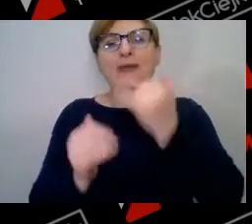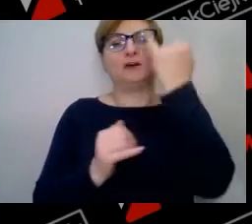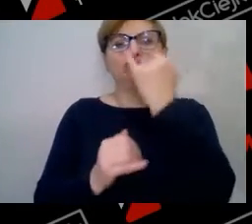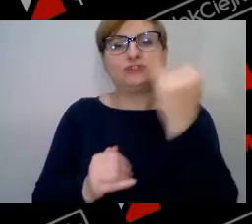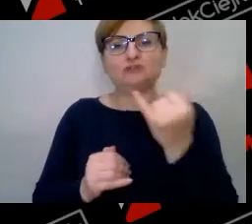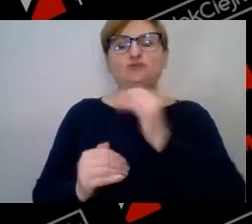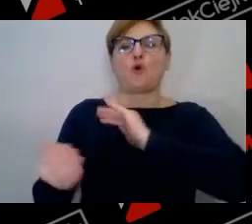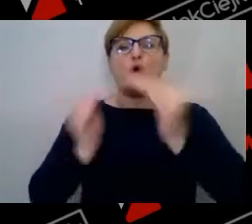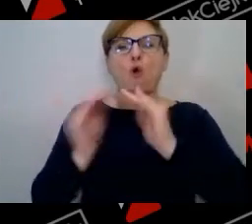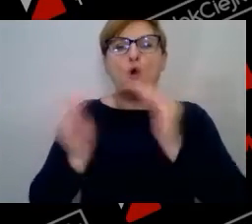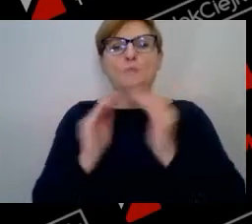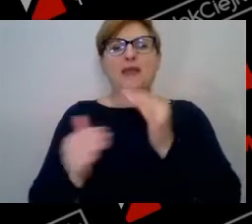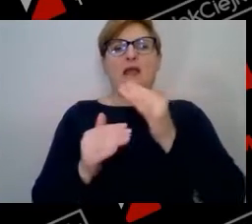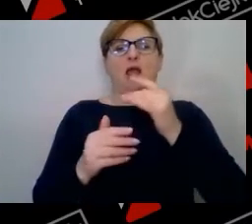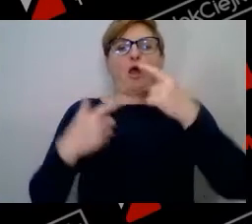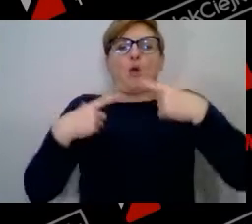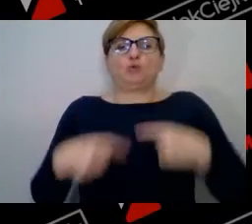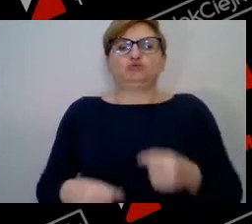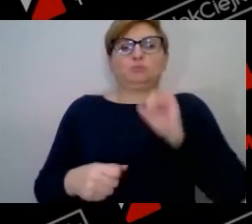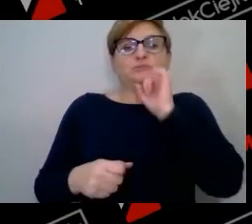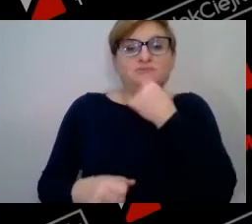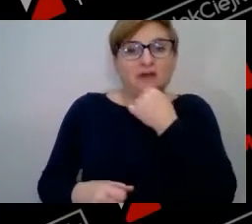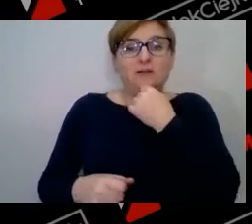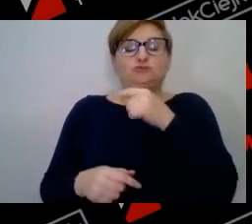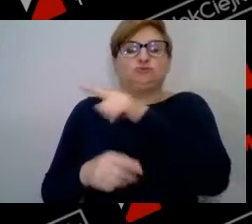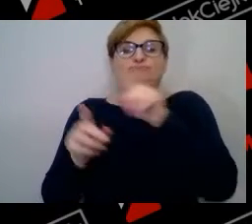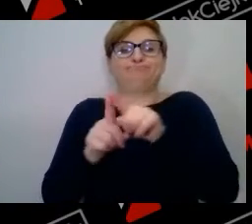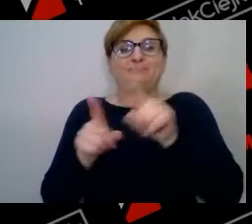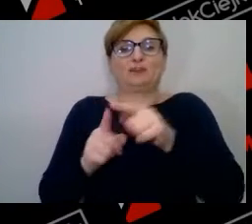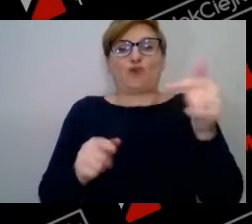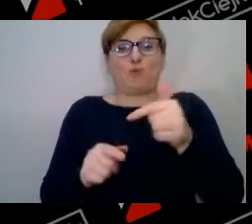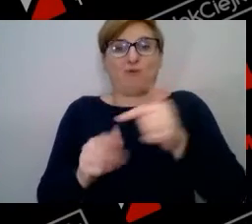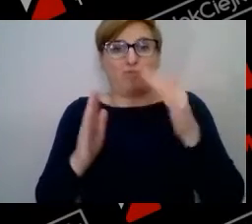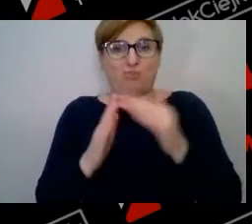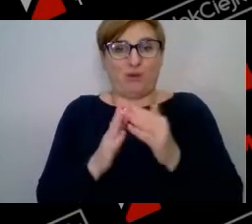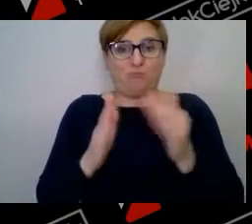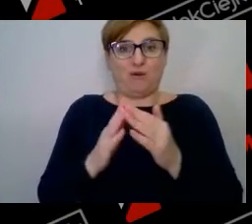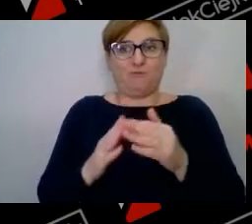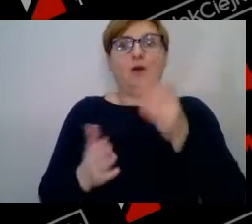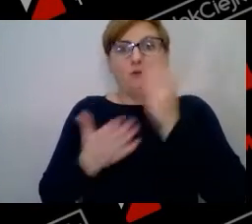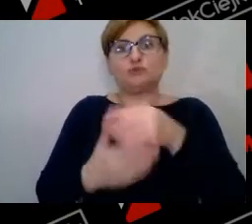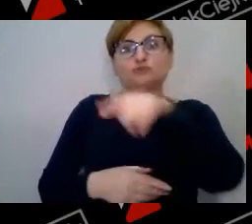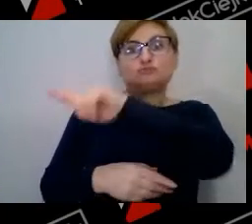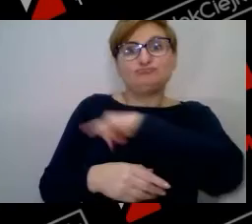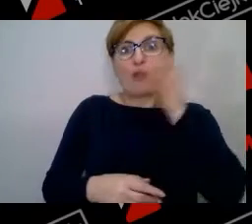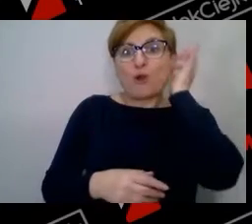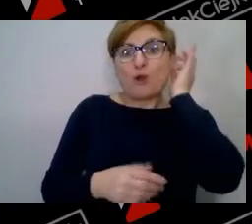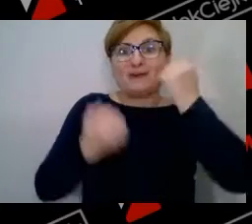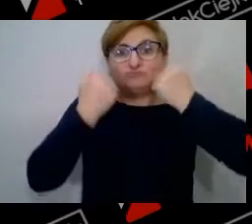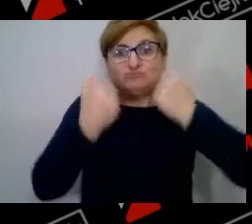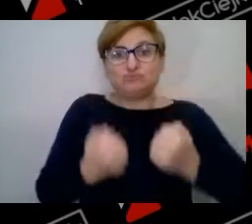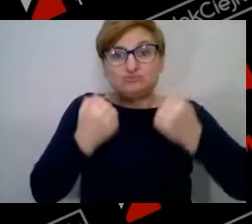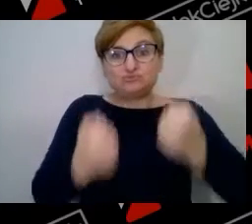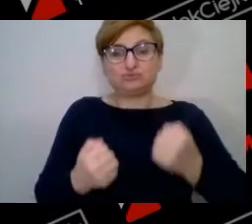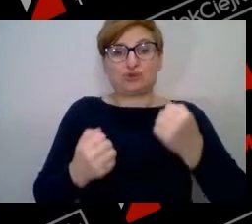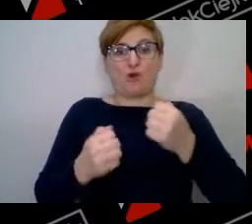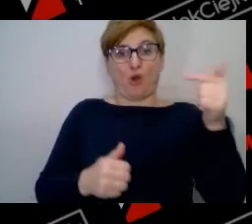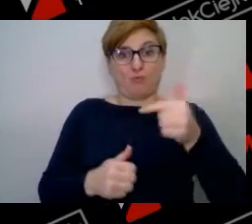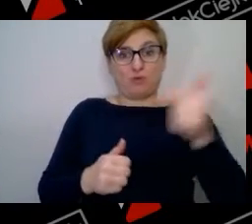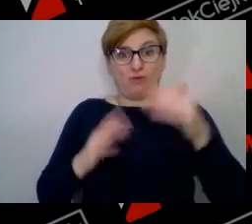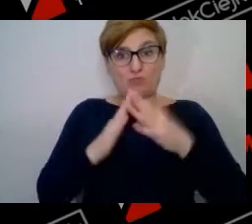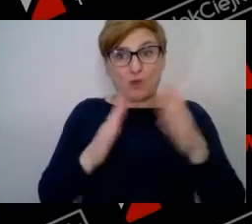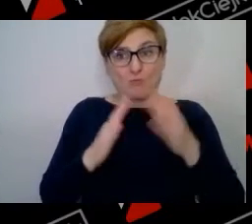potrzebującymi tej pomocy, z obowiązkami domowymi. I przeciążenie obowiązkami domowymi to jest główna bariera w aktywności zawodowej